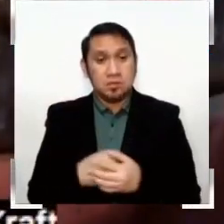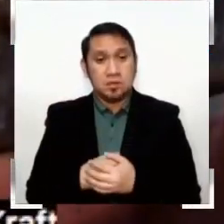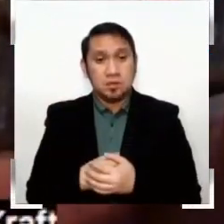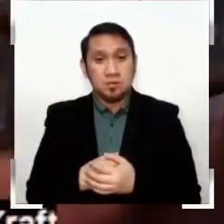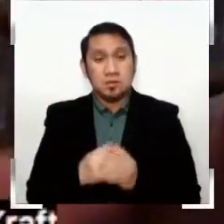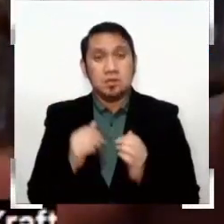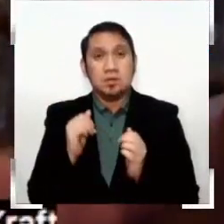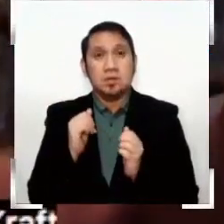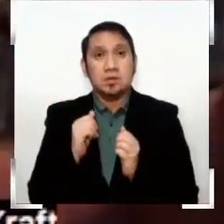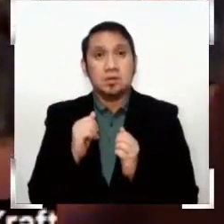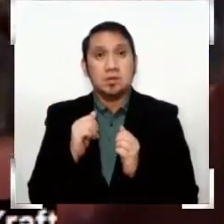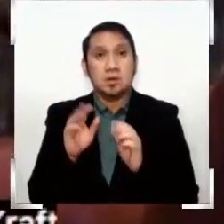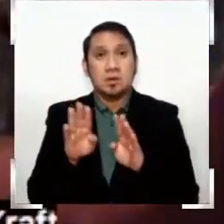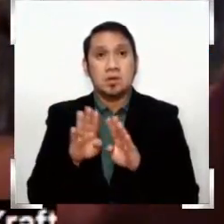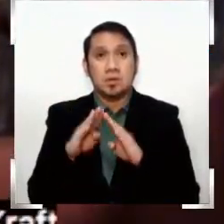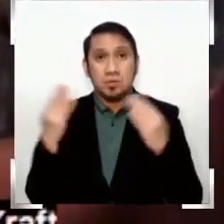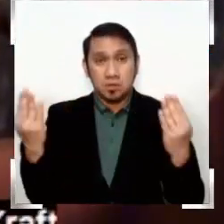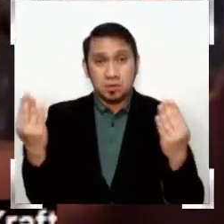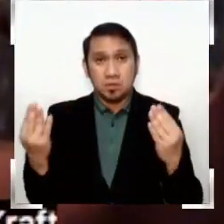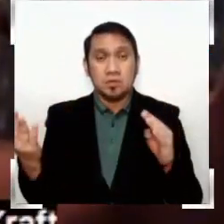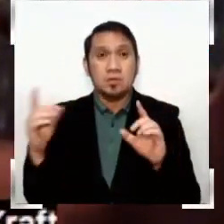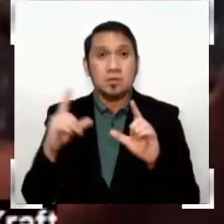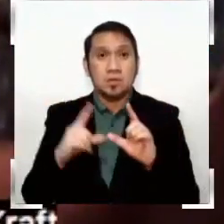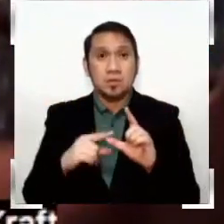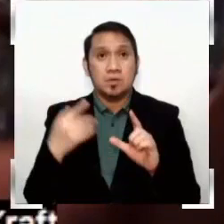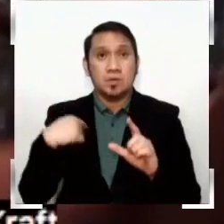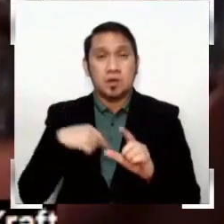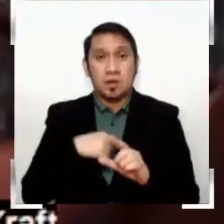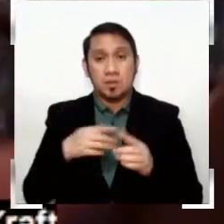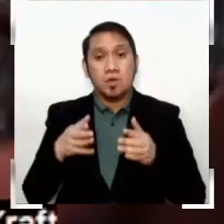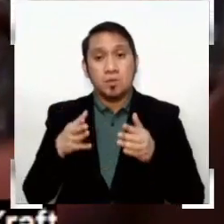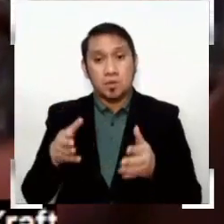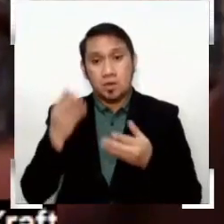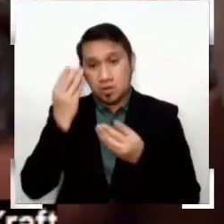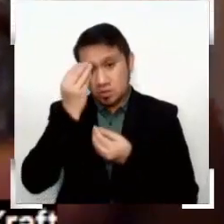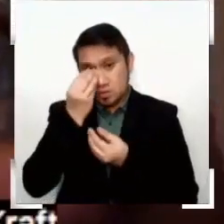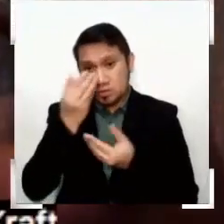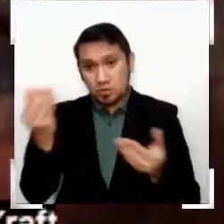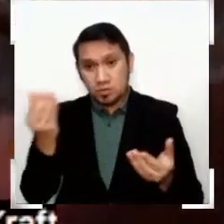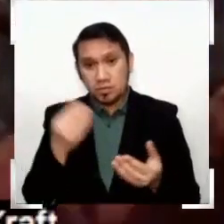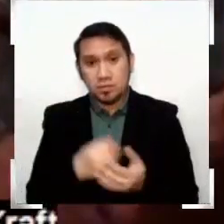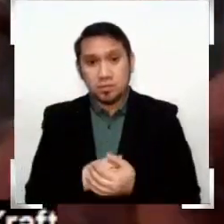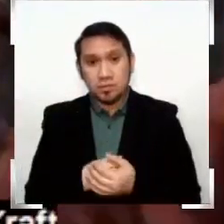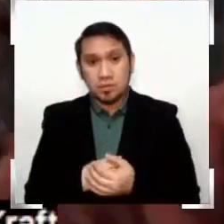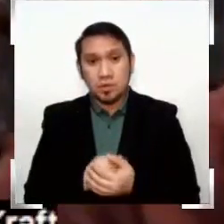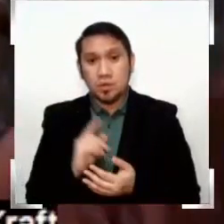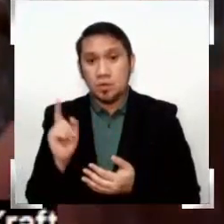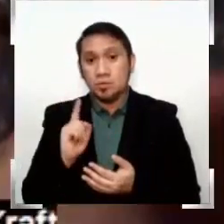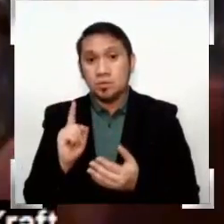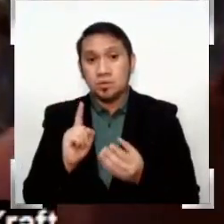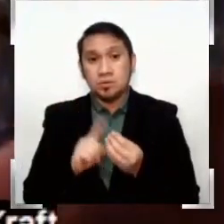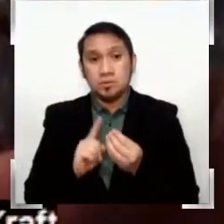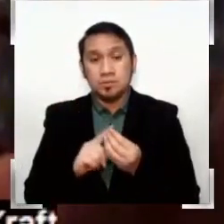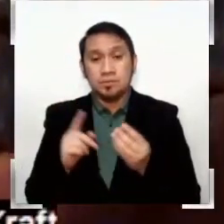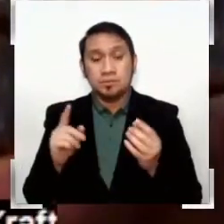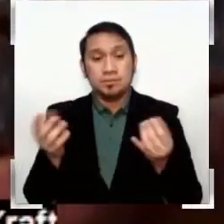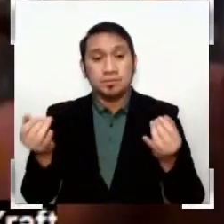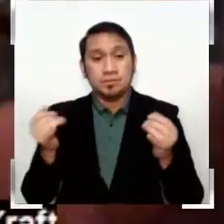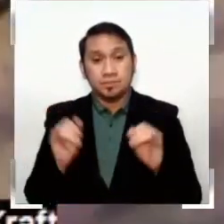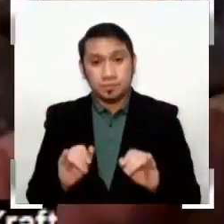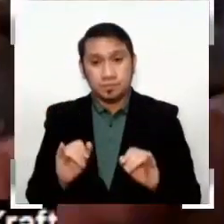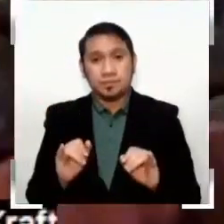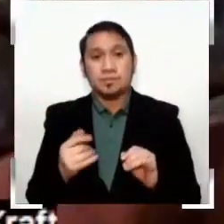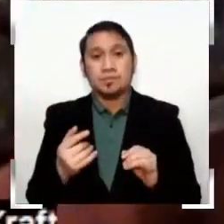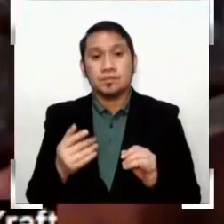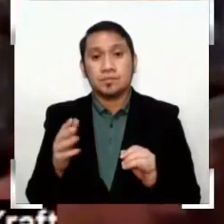no? We have a way of telling them immediately what the issues are. The question is always, so anong gagawin la